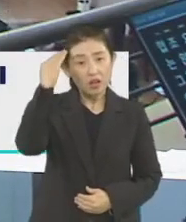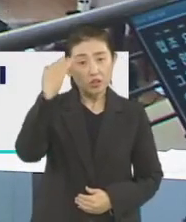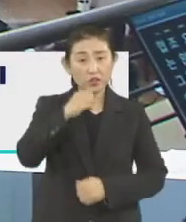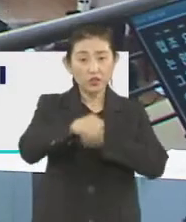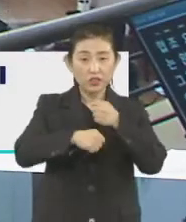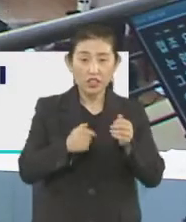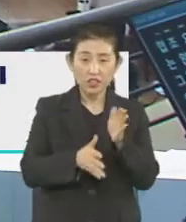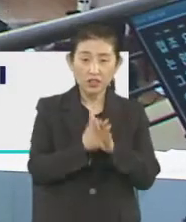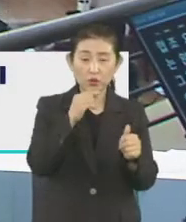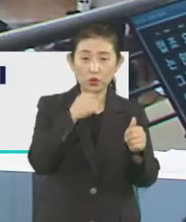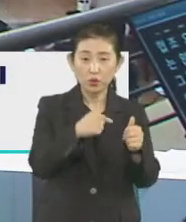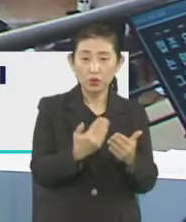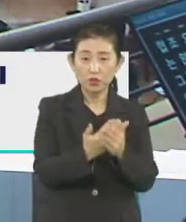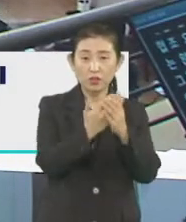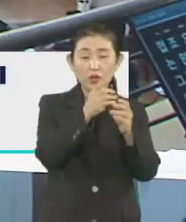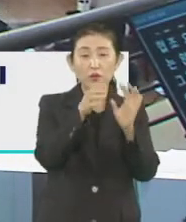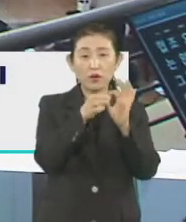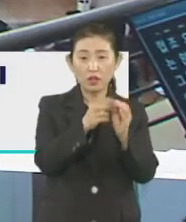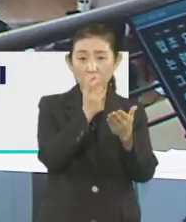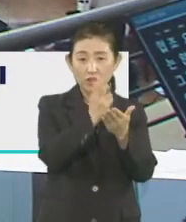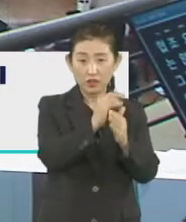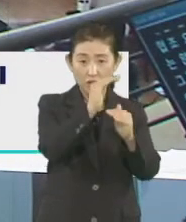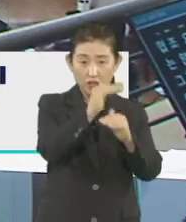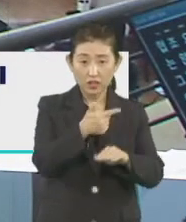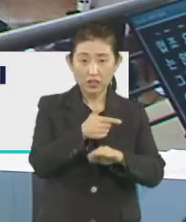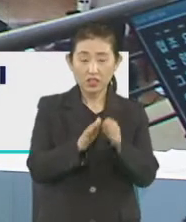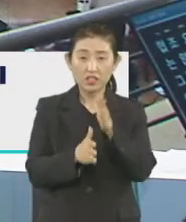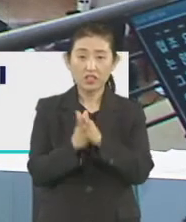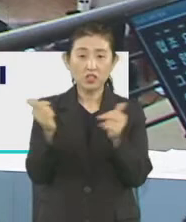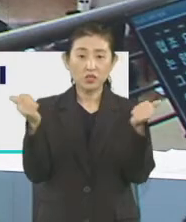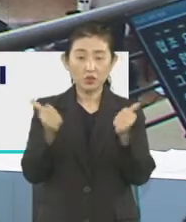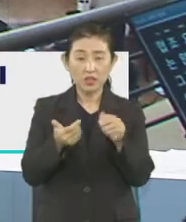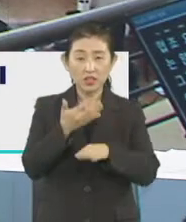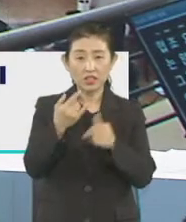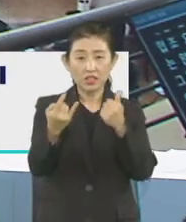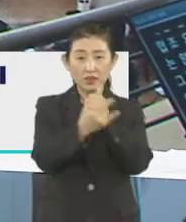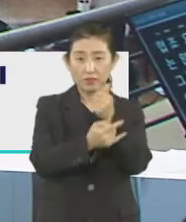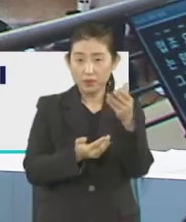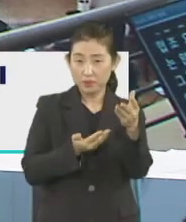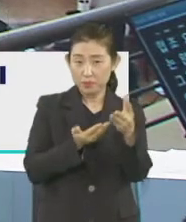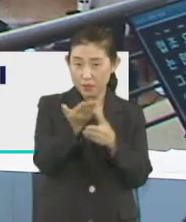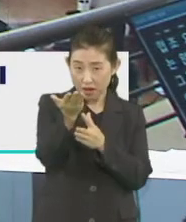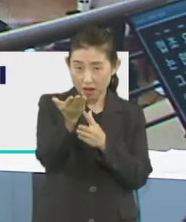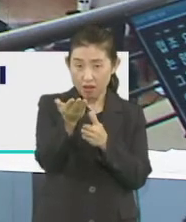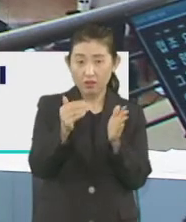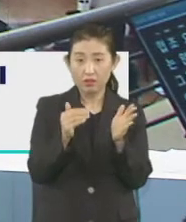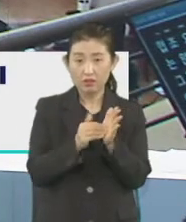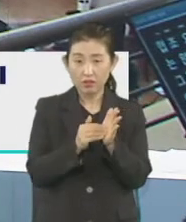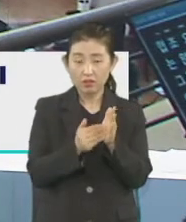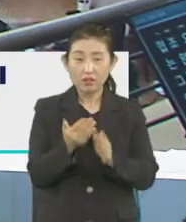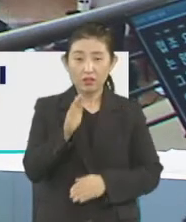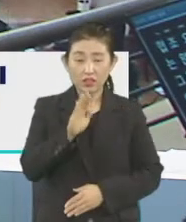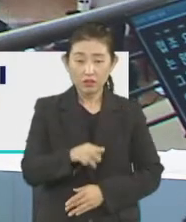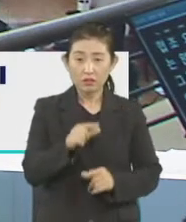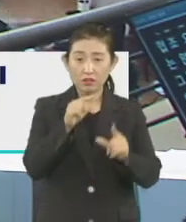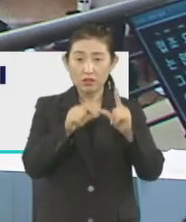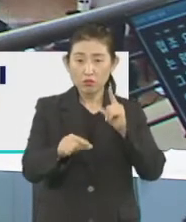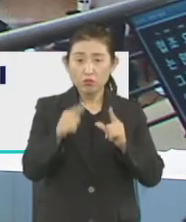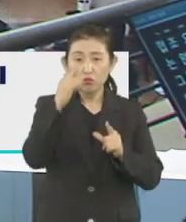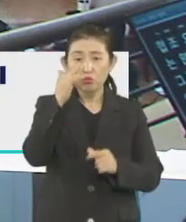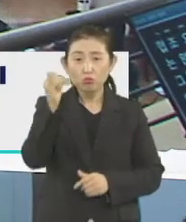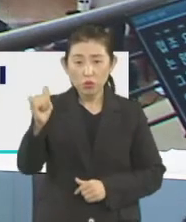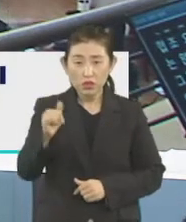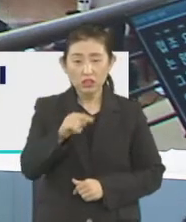학교 민주시민교육 활성화 조례안이 대전시의회 상임위원회를 통과해 조례 제정이 임박했습니다. 그런데